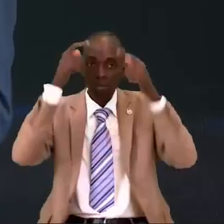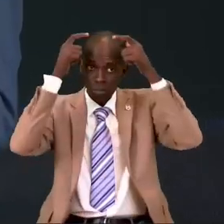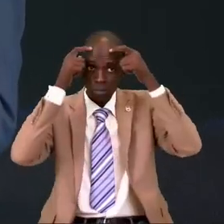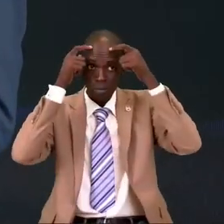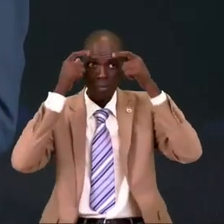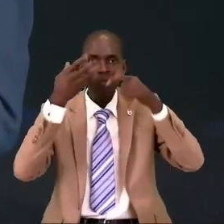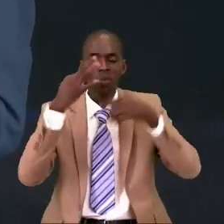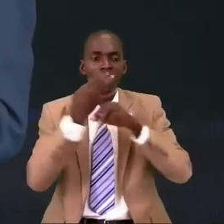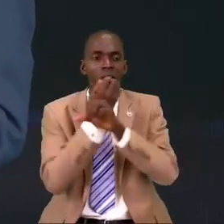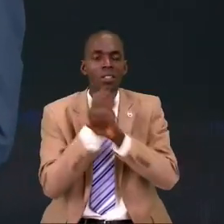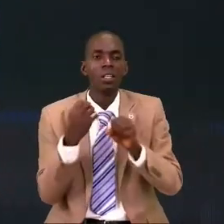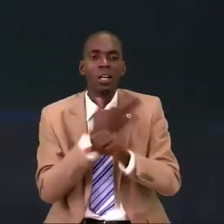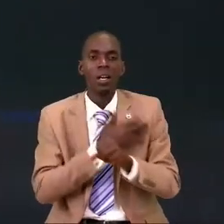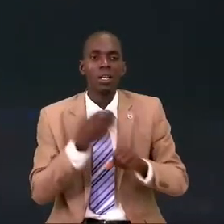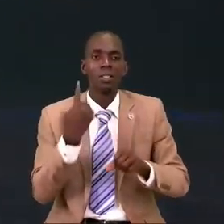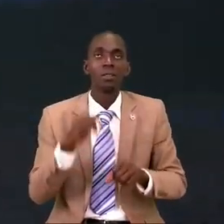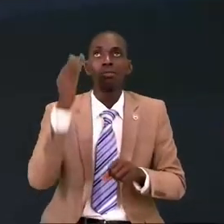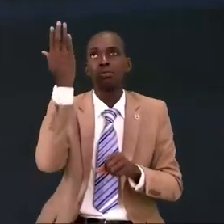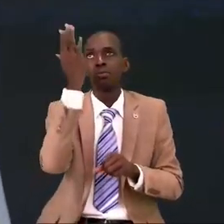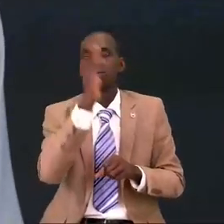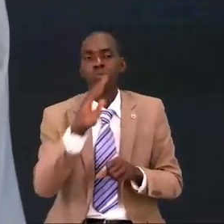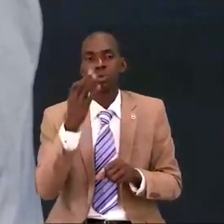la parole de Dieu.